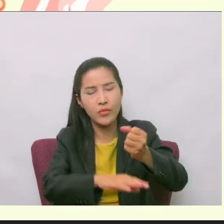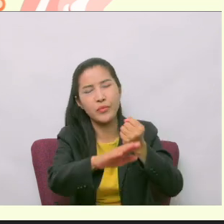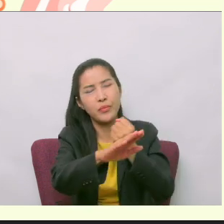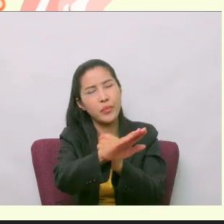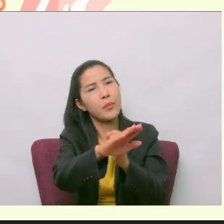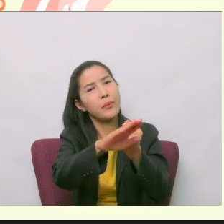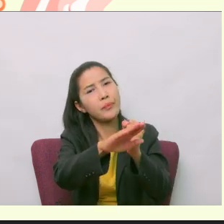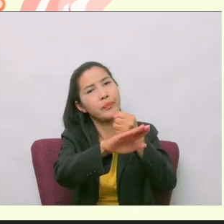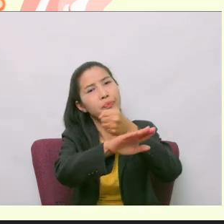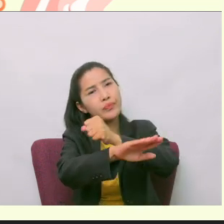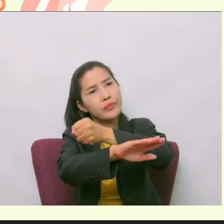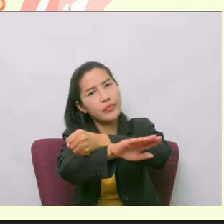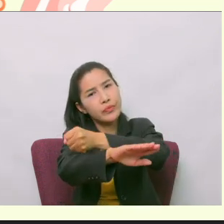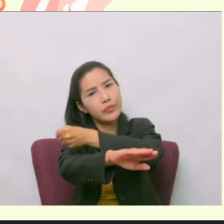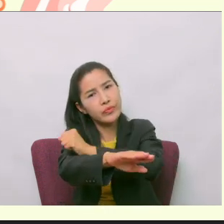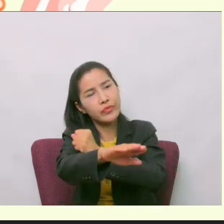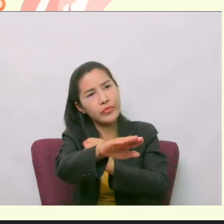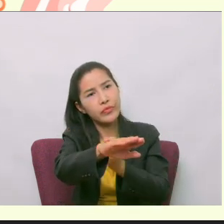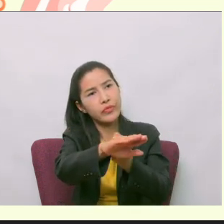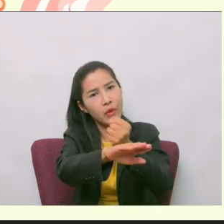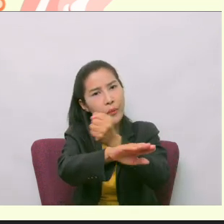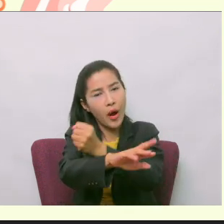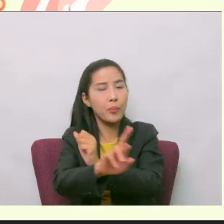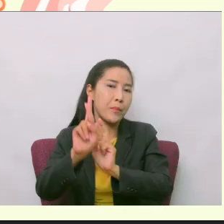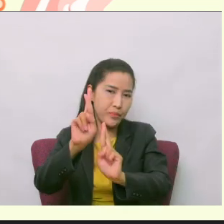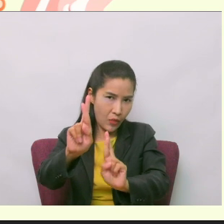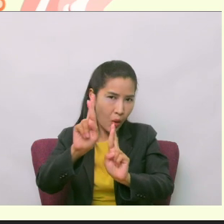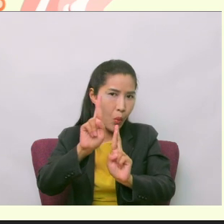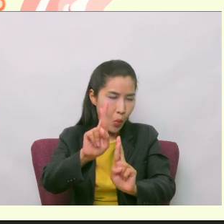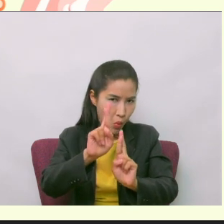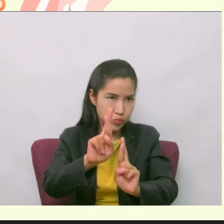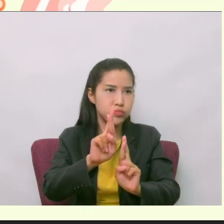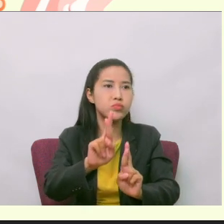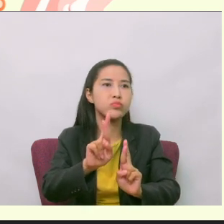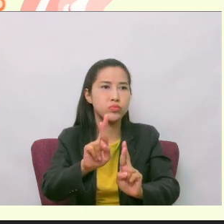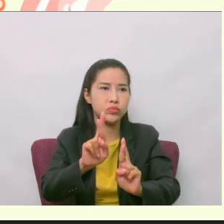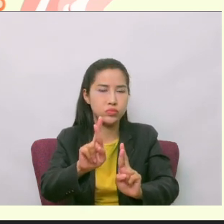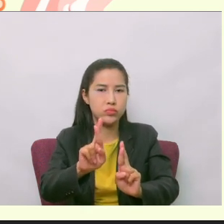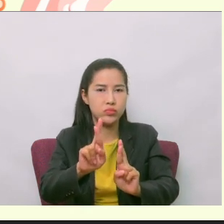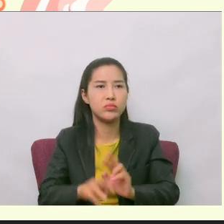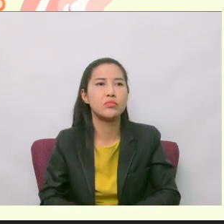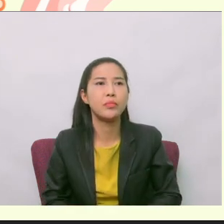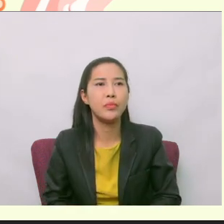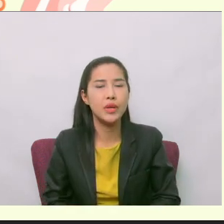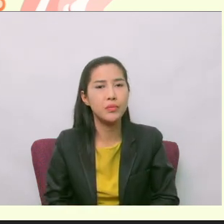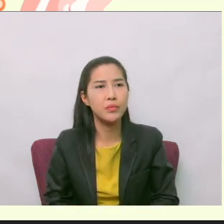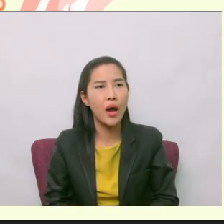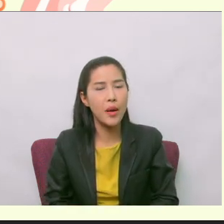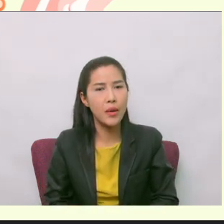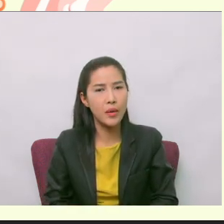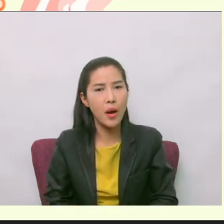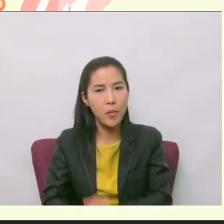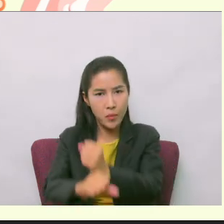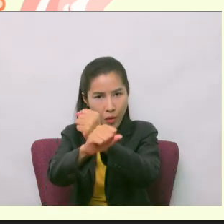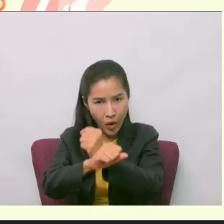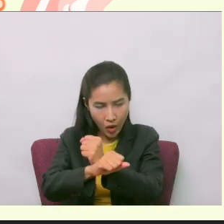อต่อนะคะแต่ต้องประคบแบบอย่างระมัดระวังนะคะเพื่อที่จะไม่ทำให้เกิดปัญหาเรื่องสุขภาพนะ